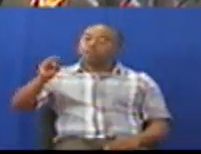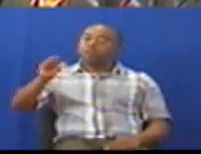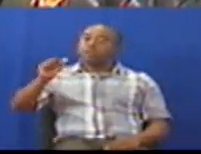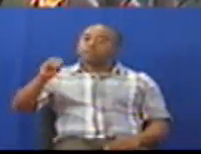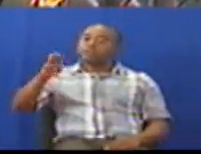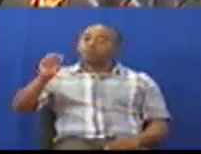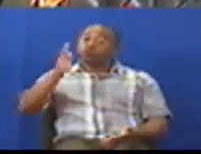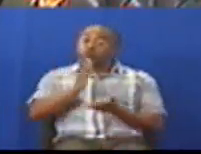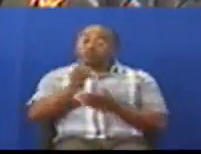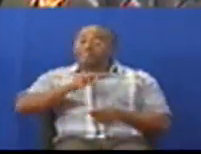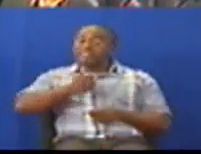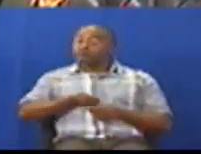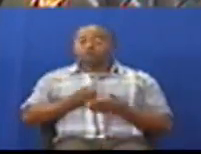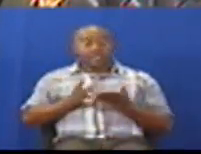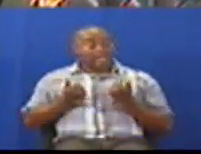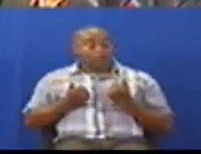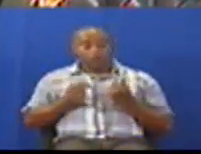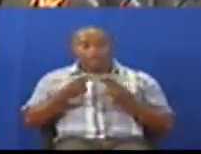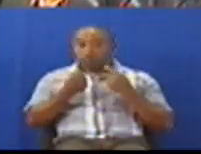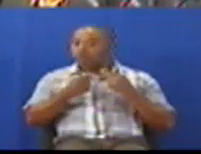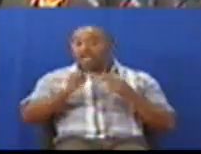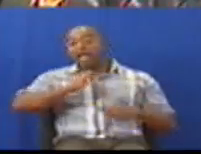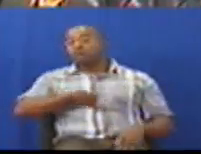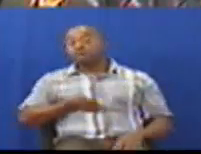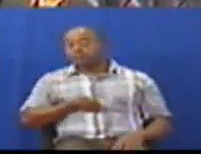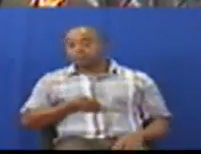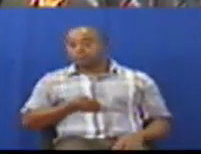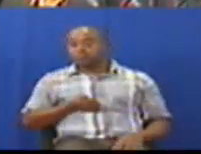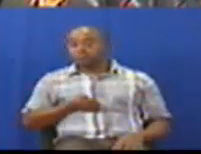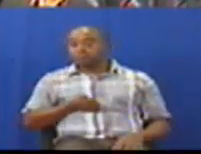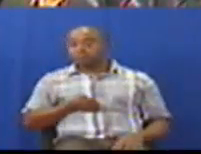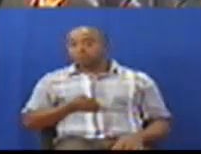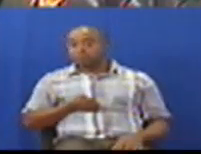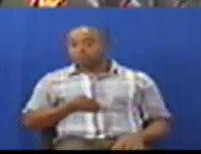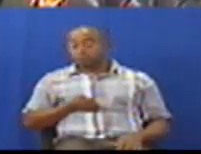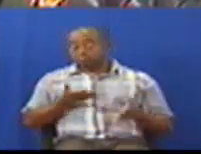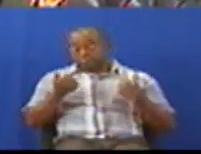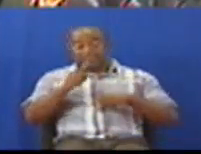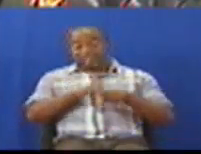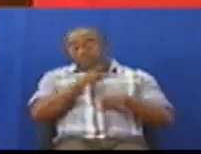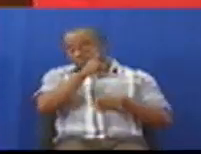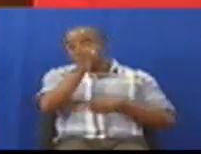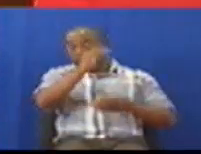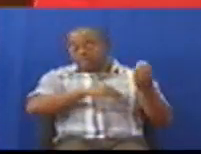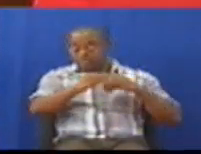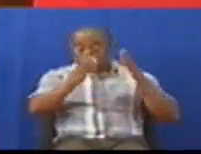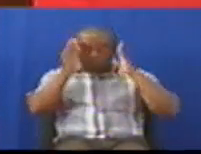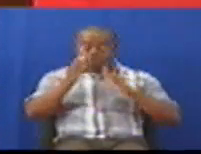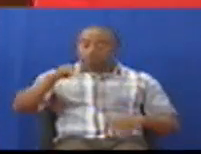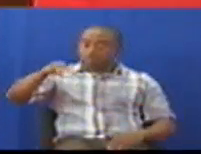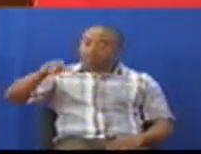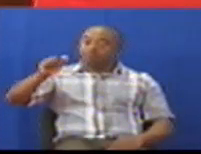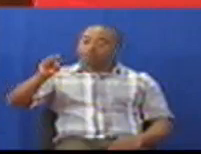kama linaruhusiwa ama haliruhusiwi. Mheshimiwa Masaba wakati akichangia